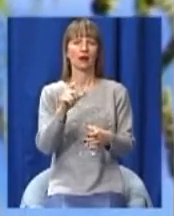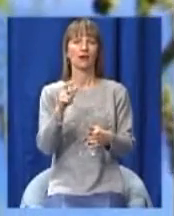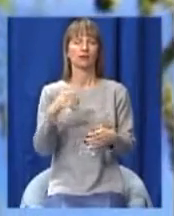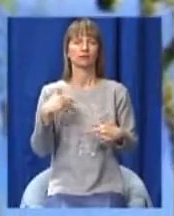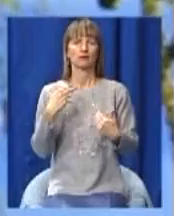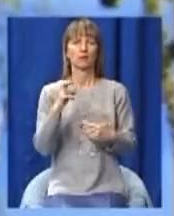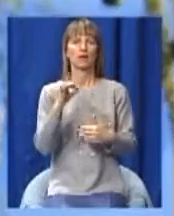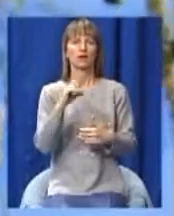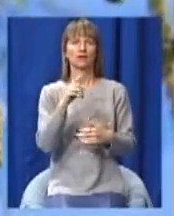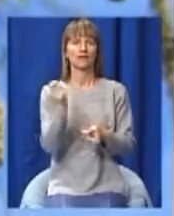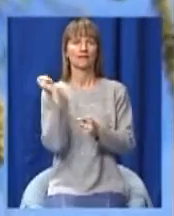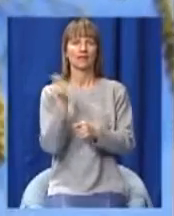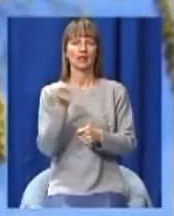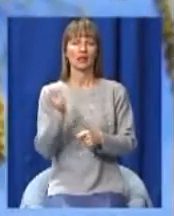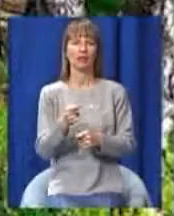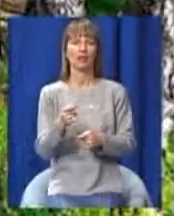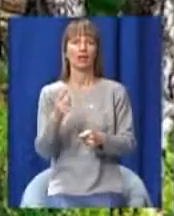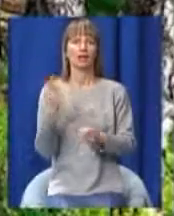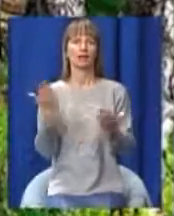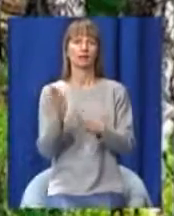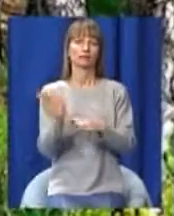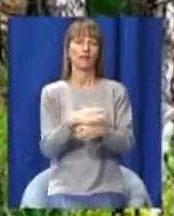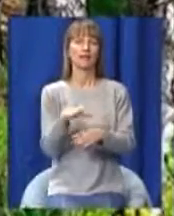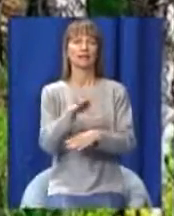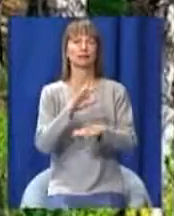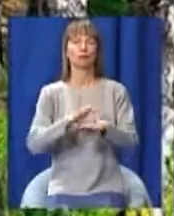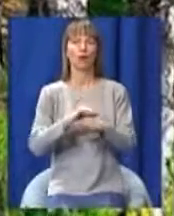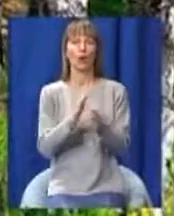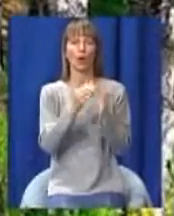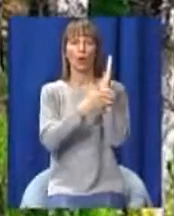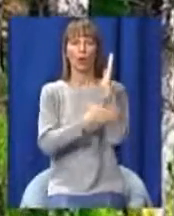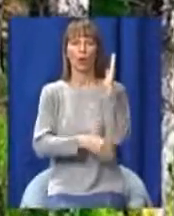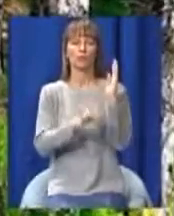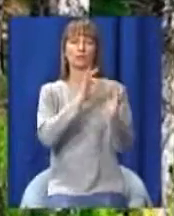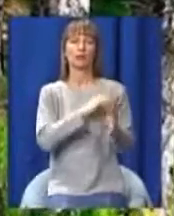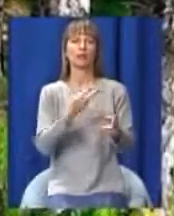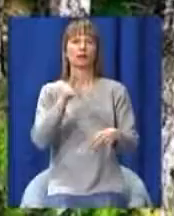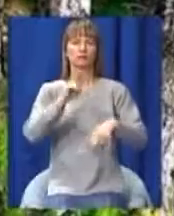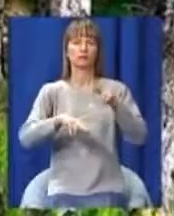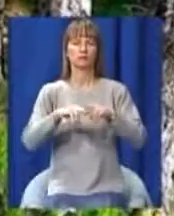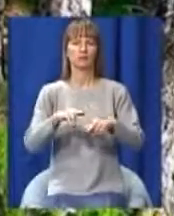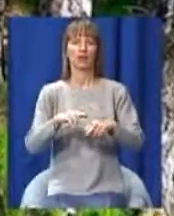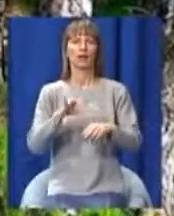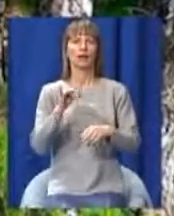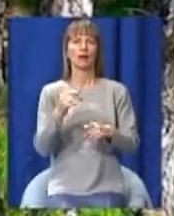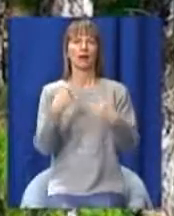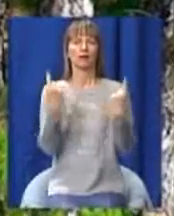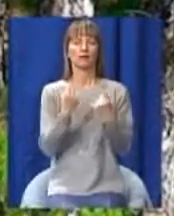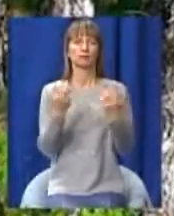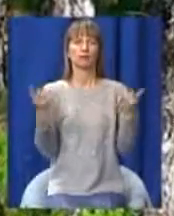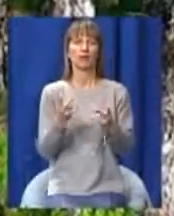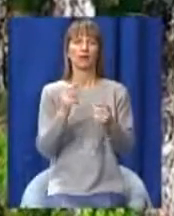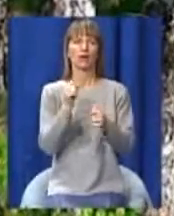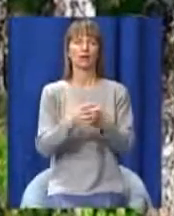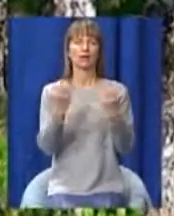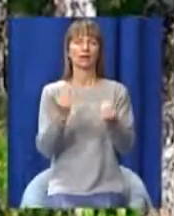віники, які прибирають всі недуги і хвороби. Кору берези використовують для будівництва та побутових потреб в повсякденних справах.